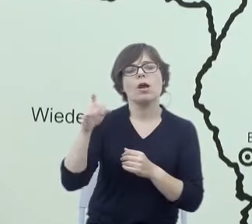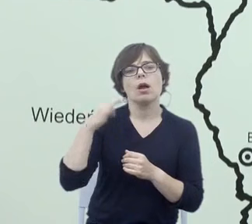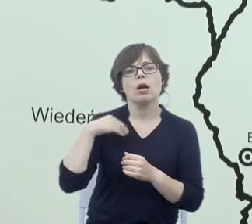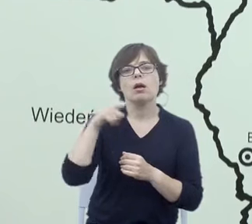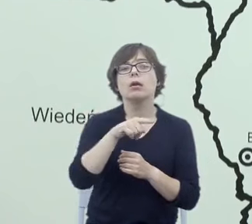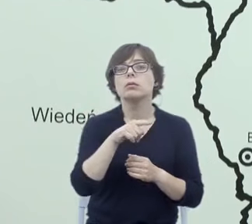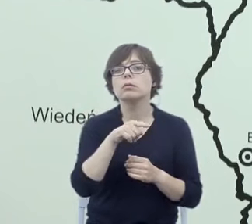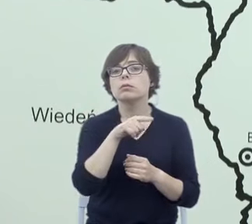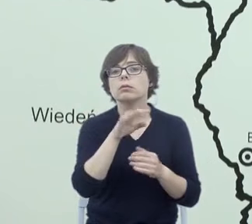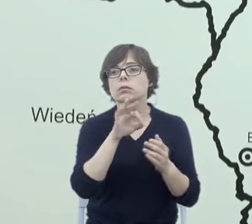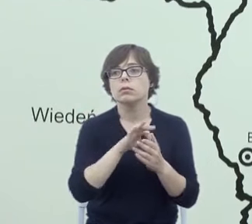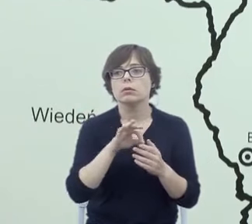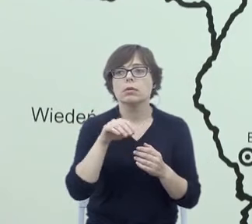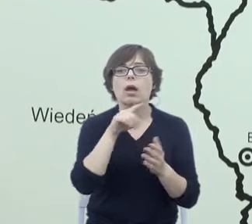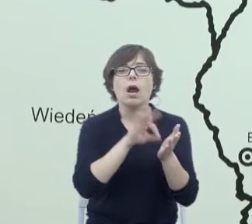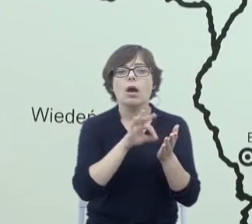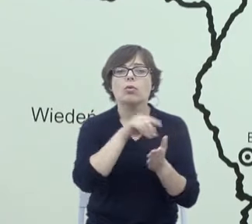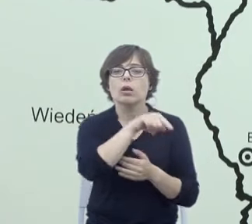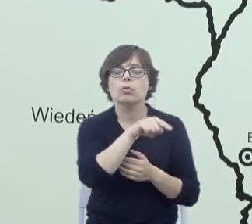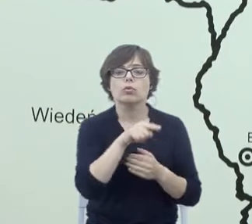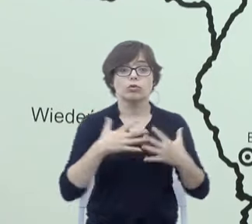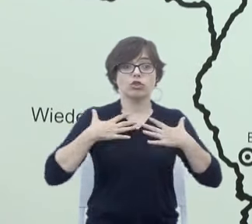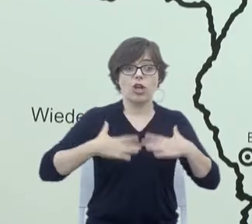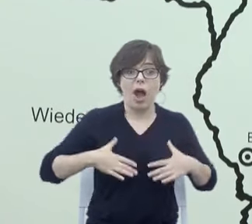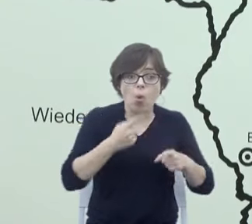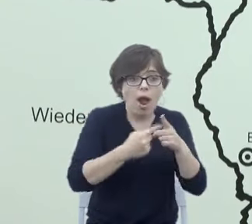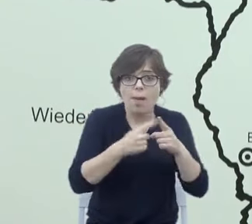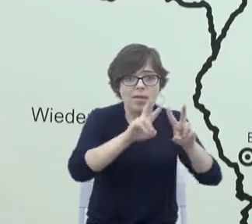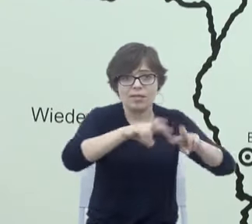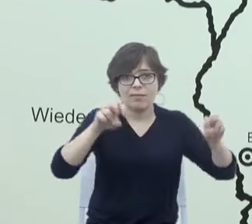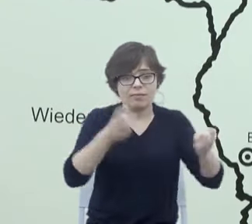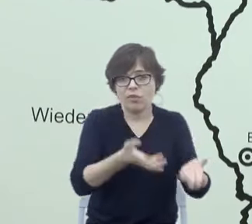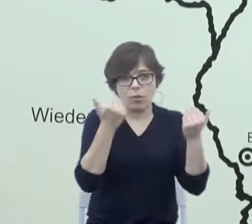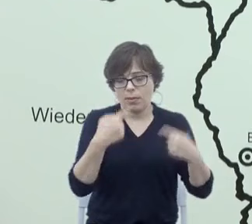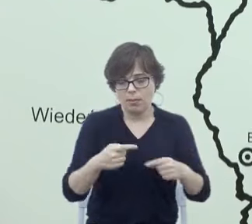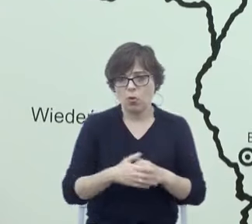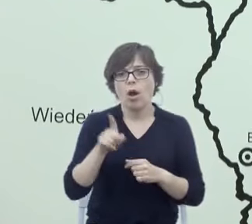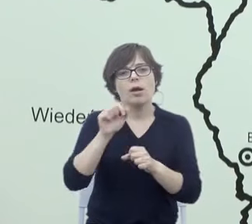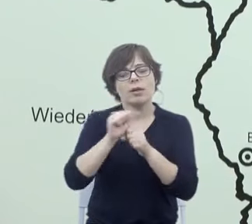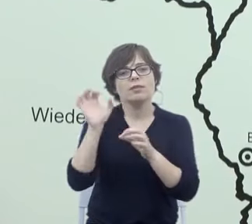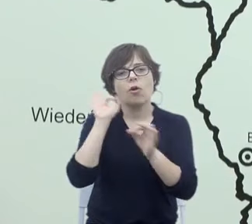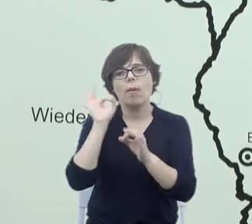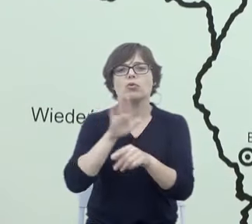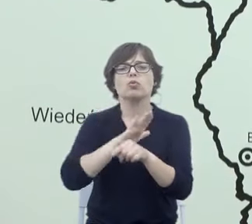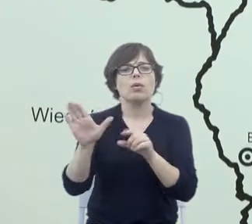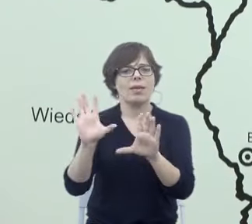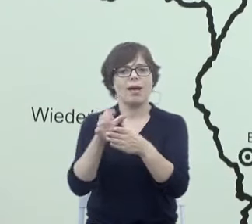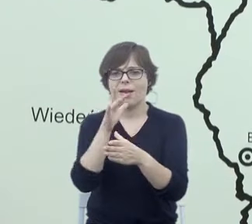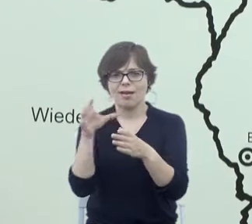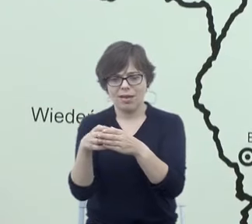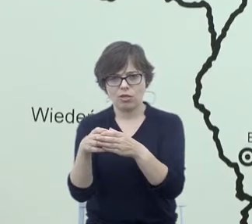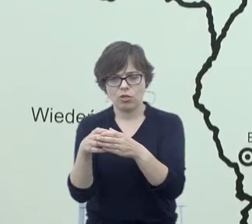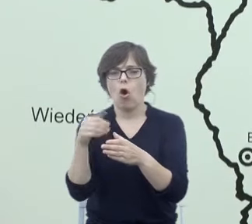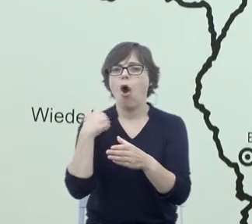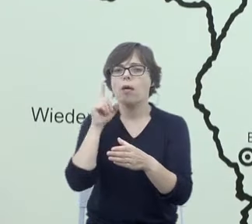wydobyto szczątków. Mamy taką informację o tym słynnym getcie, tu już wspominanym. To były